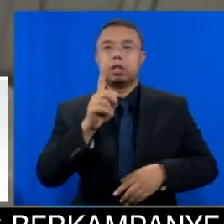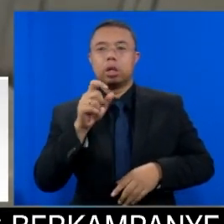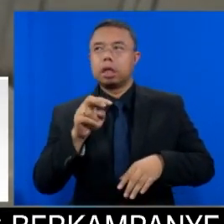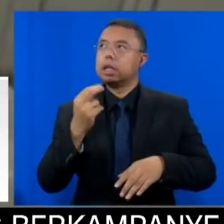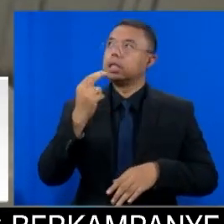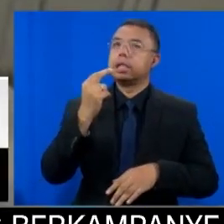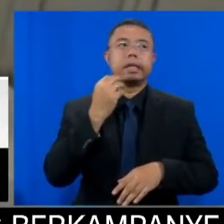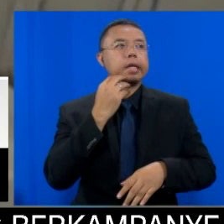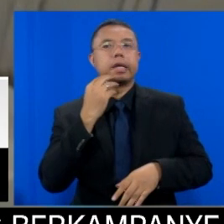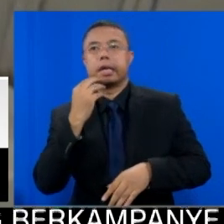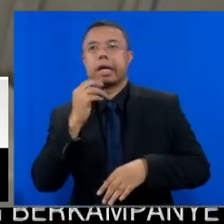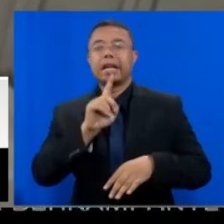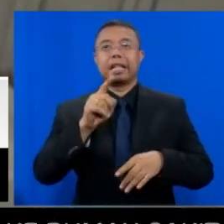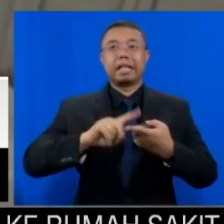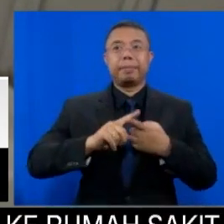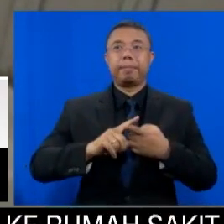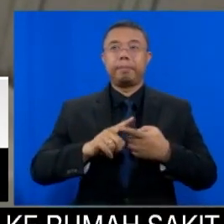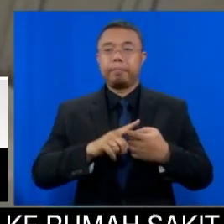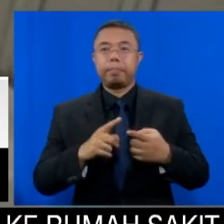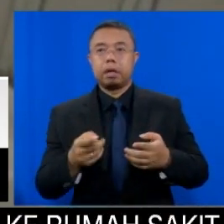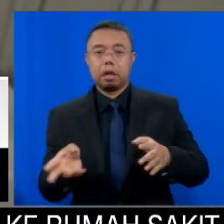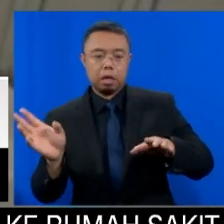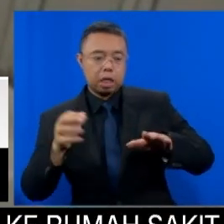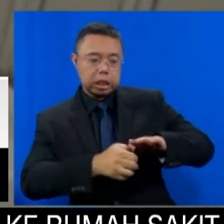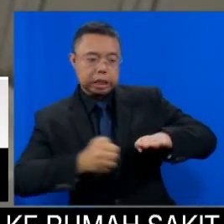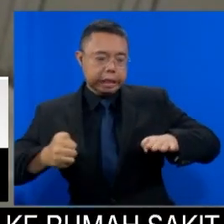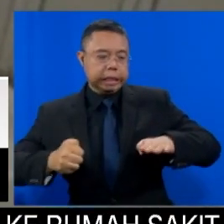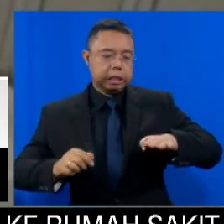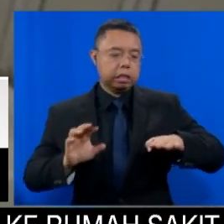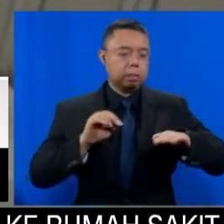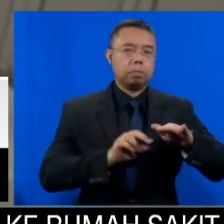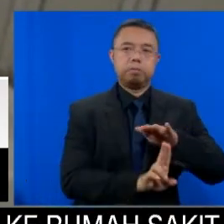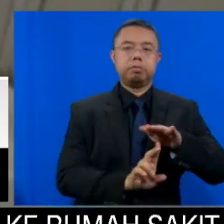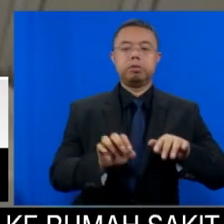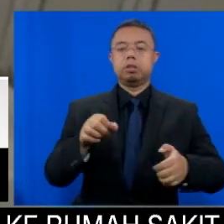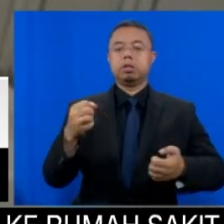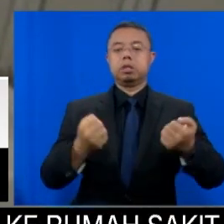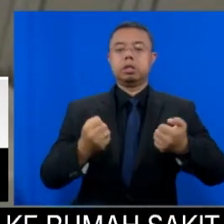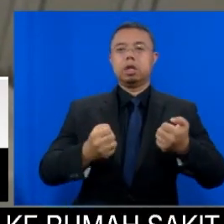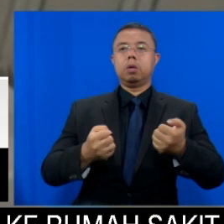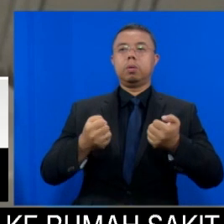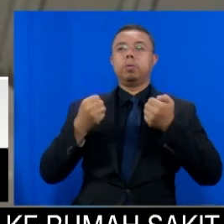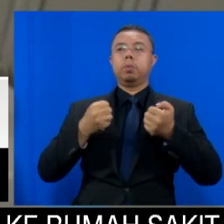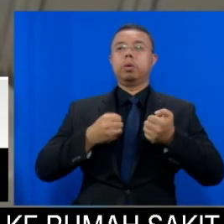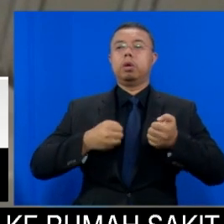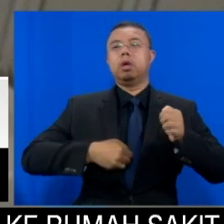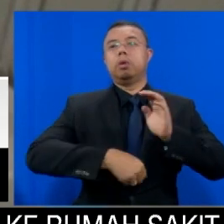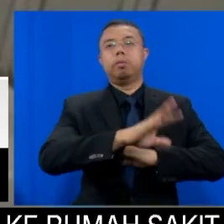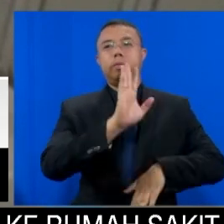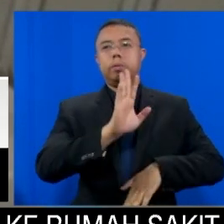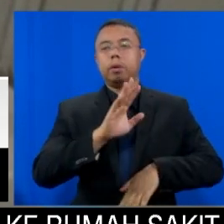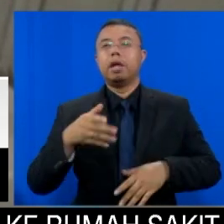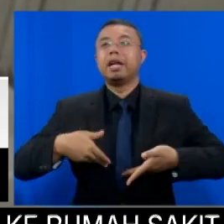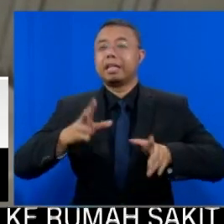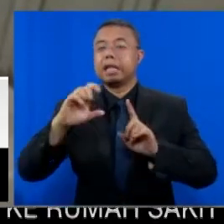mengawasi situasi, sementara rekannya membawa kabur mobil pick-up dari halaman toko. Mereka melarikan mobil ke Jalan Raya